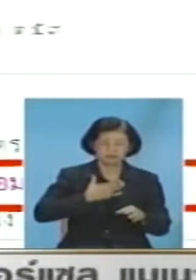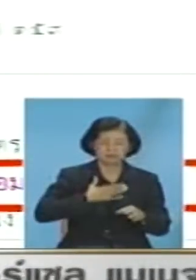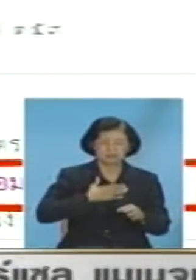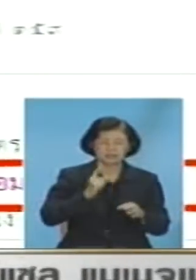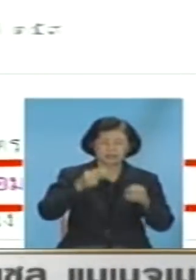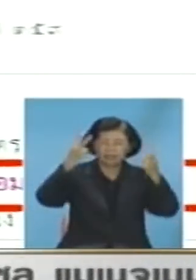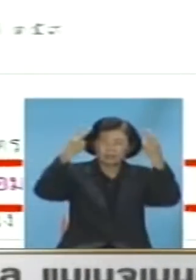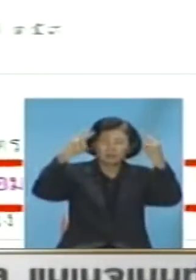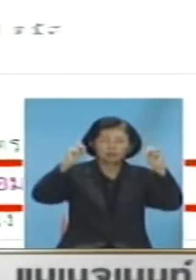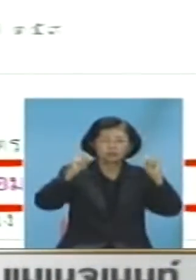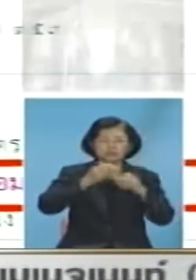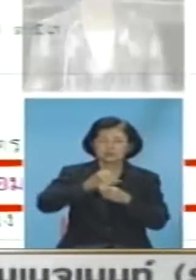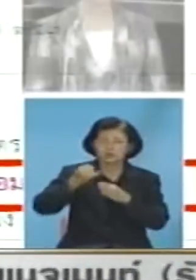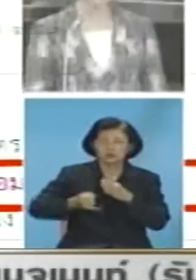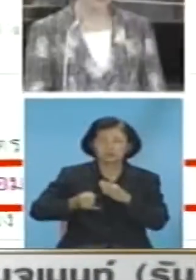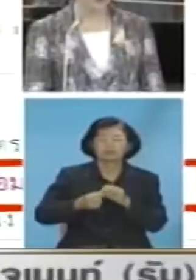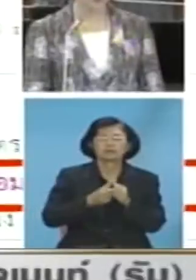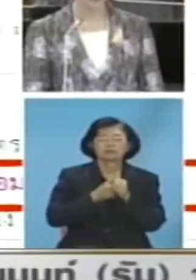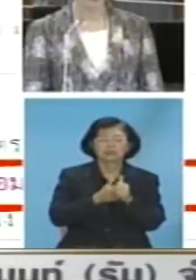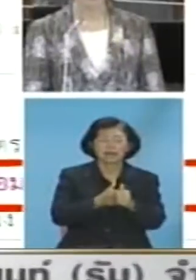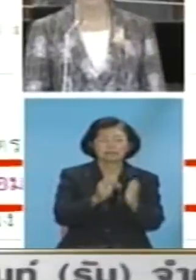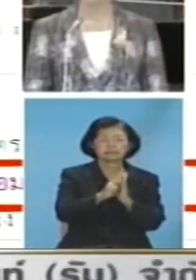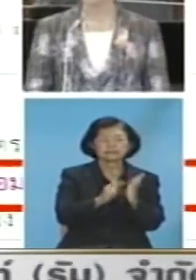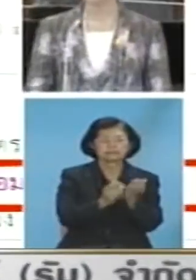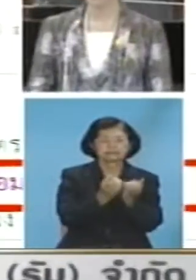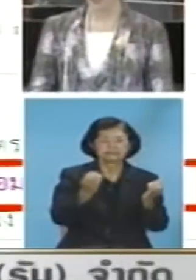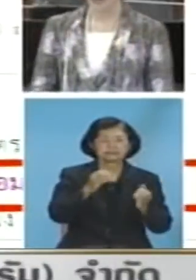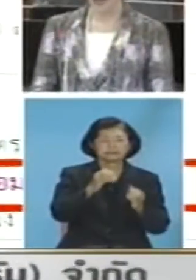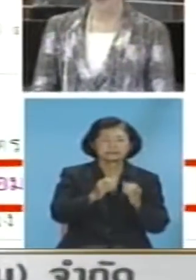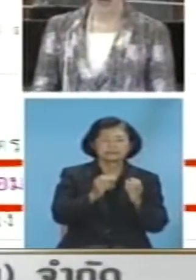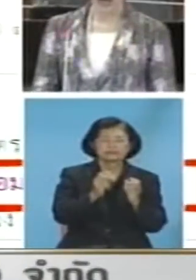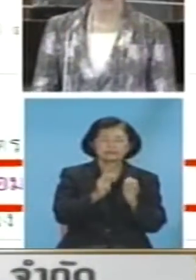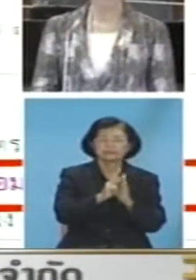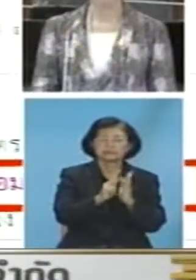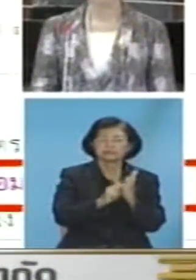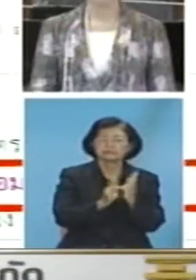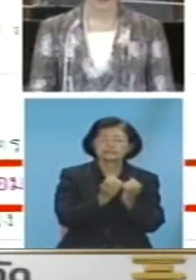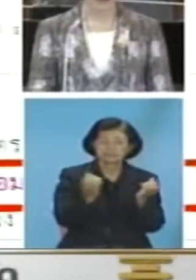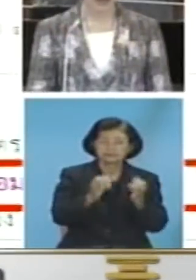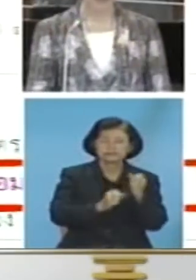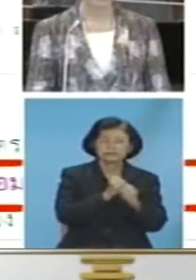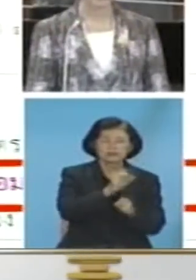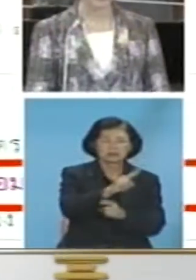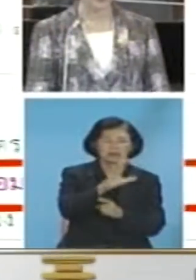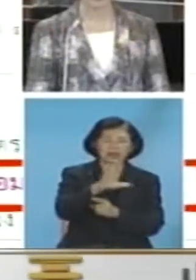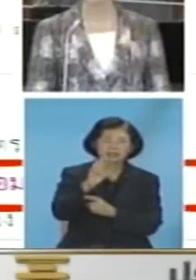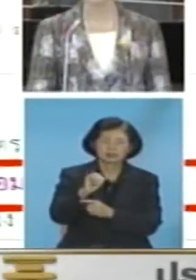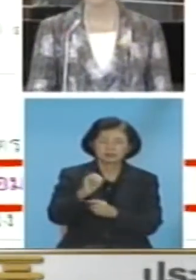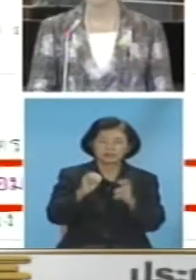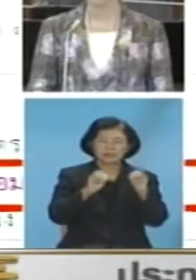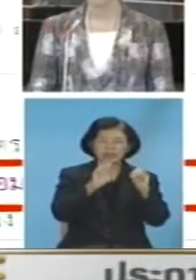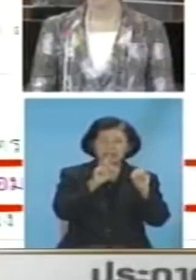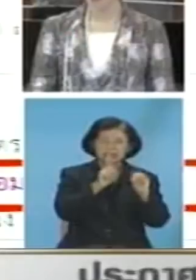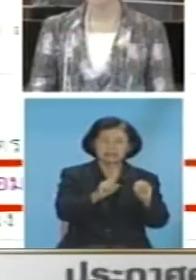ของดิฉันสิ้นสุดลงตามรัฐธรรมนูญปีพ.ศ. 2550มาตรา